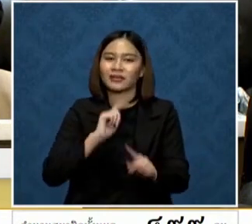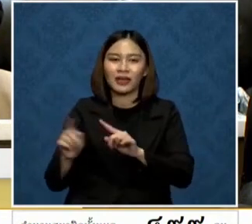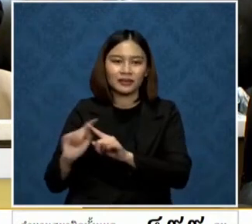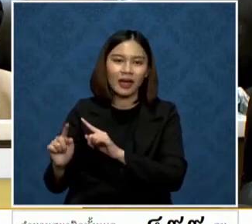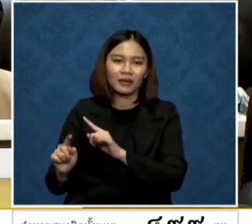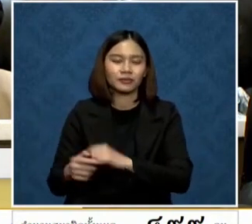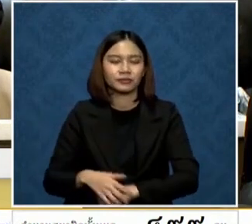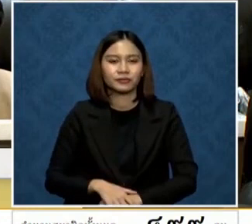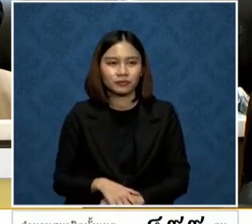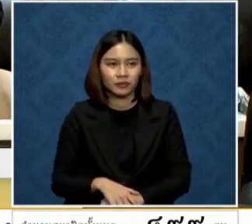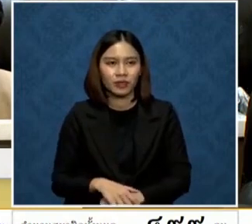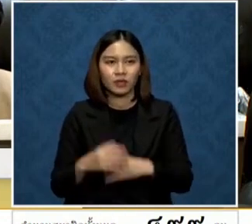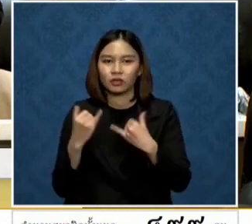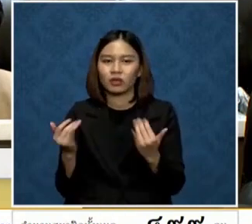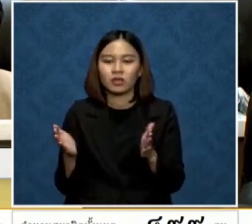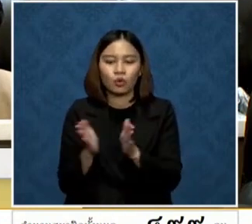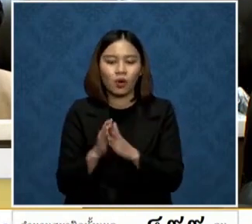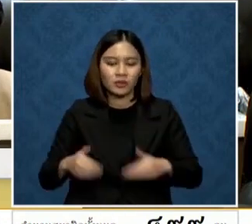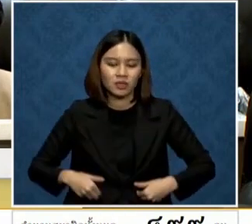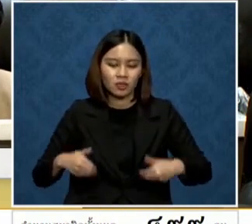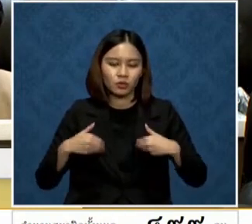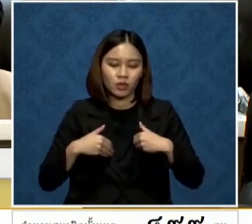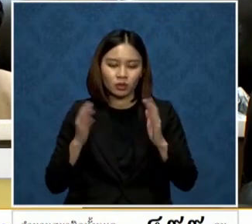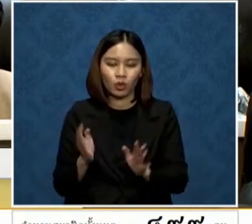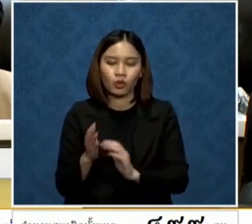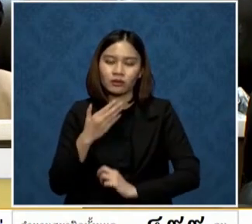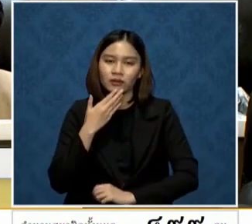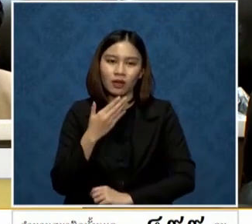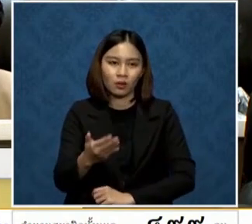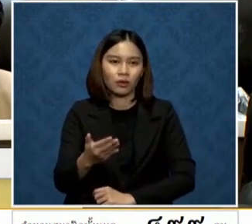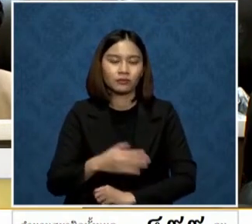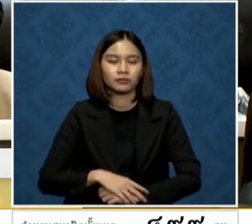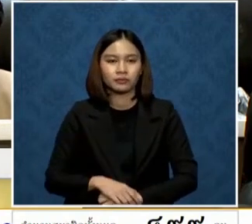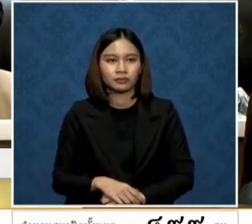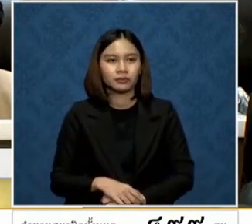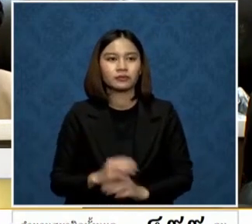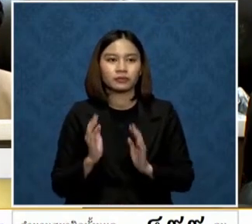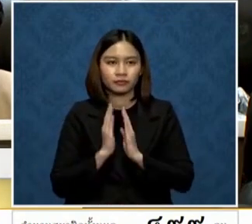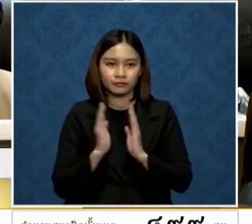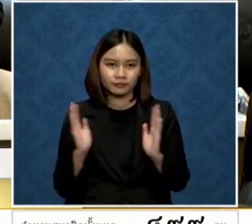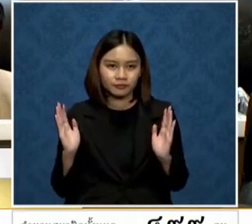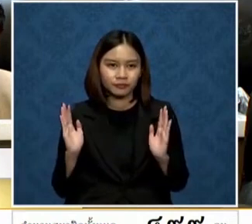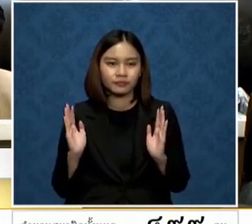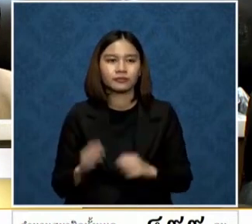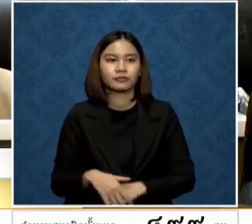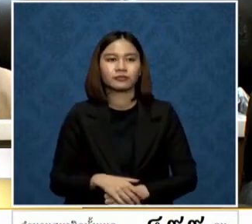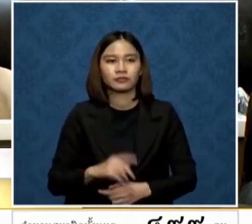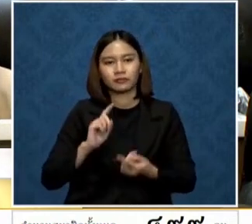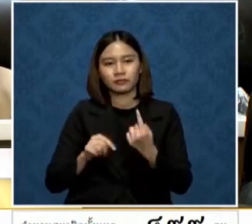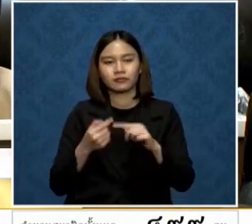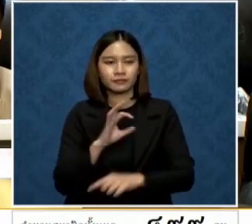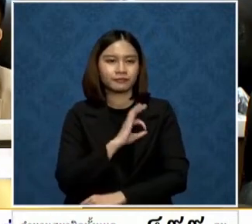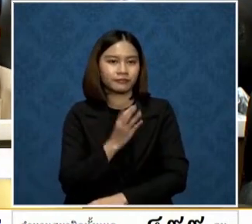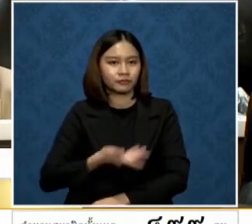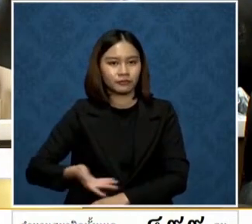แล้วก็นกเนี่ยมันอยู่กับชีวิตคนเราตลอดไปก็ขอบคุณท่านประธานและขอบคุณท่านสมาชิก